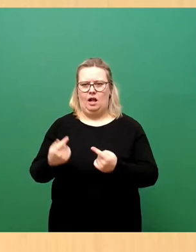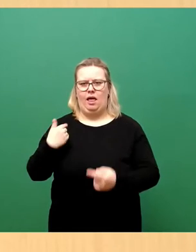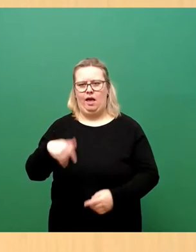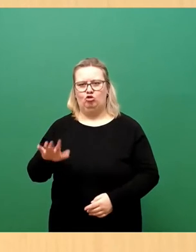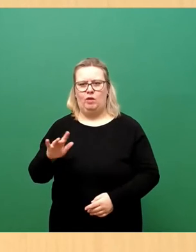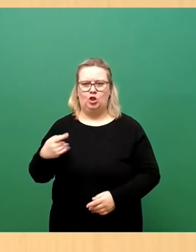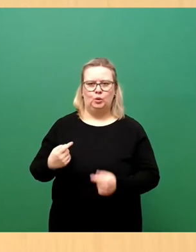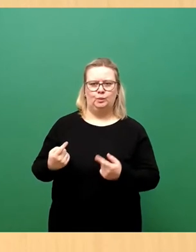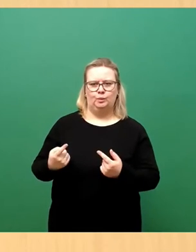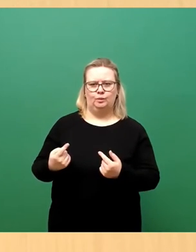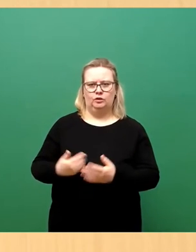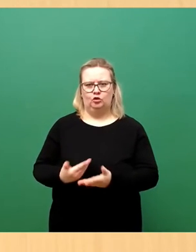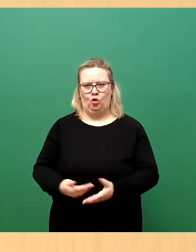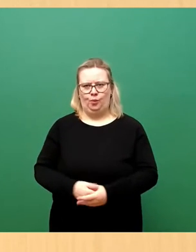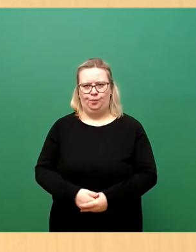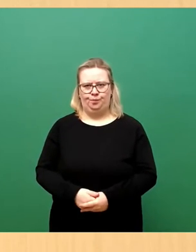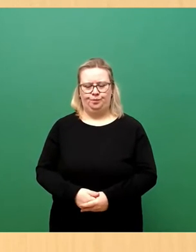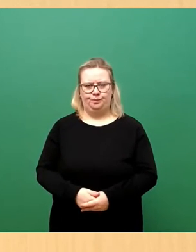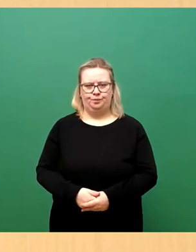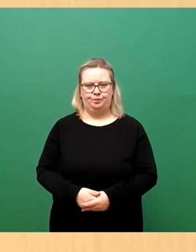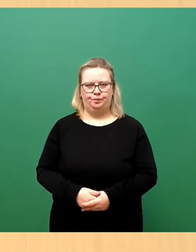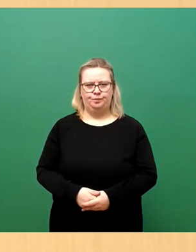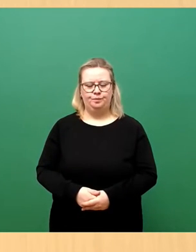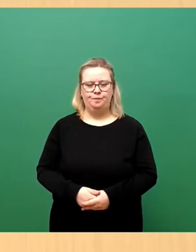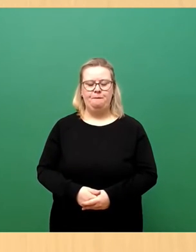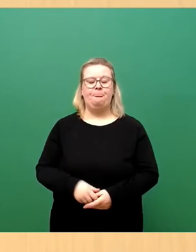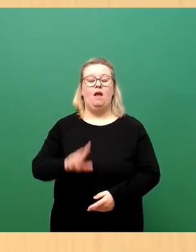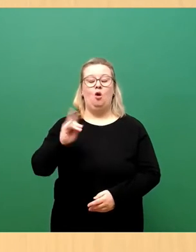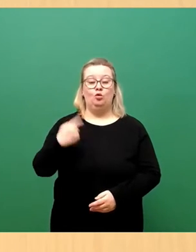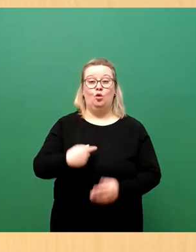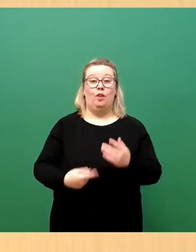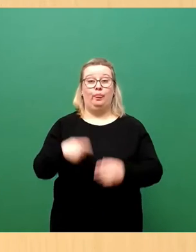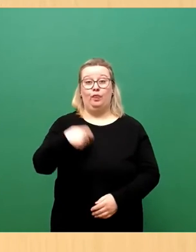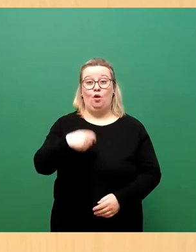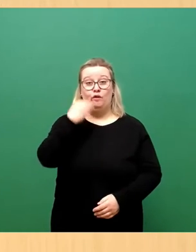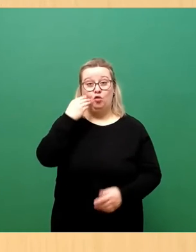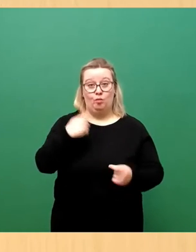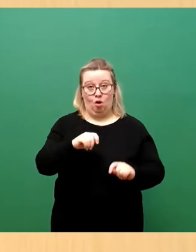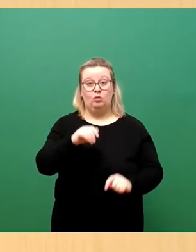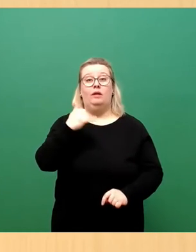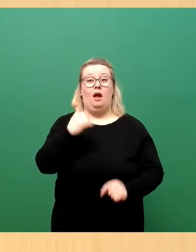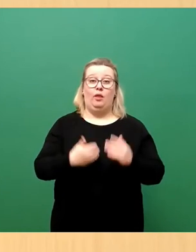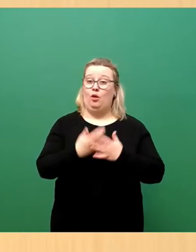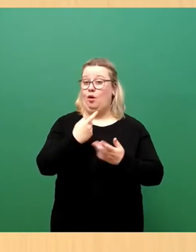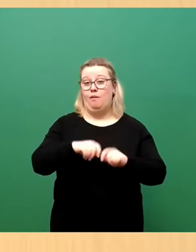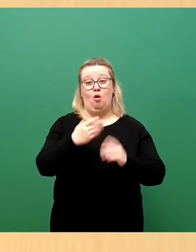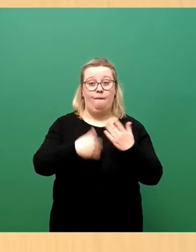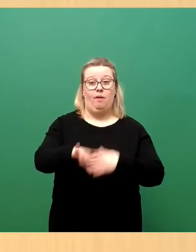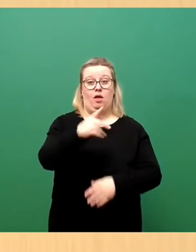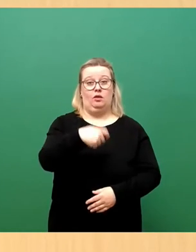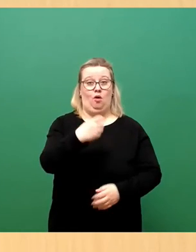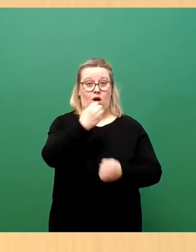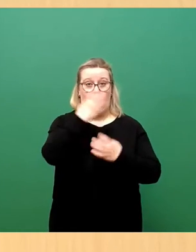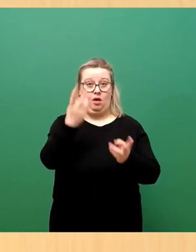suggeriert. Dann das angebliche Problem, dass nur teure Wohnungen gebaut werden. Ja, Neubau ist immer teurer als Bestand. Das geht gar nicht